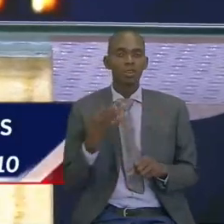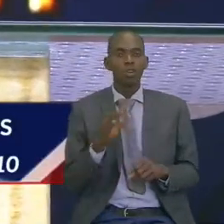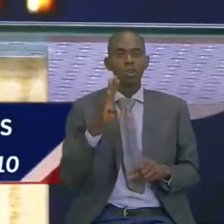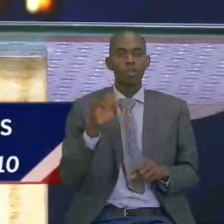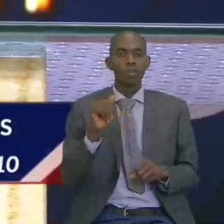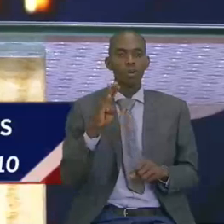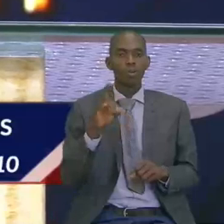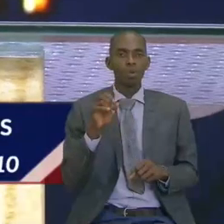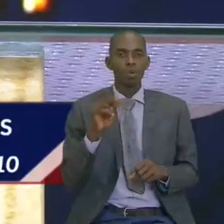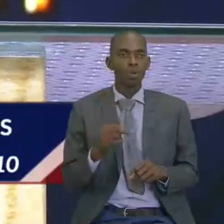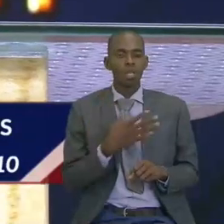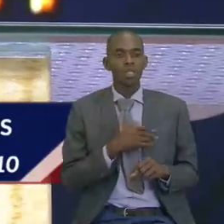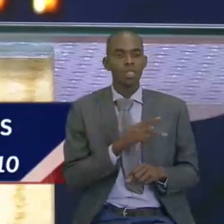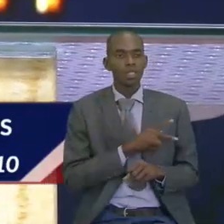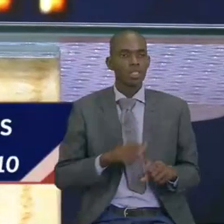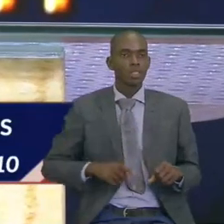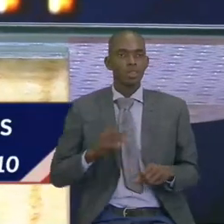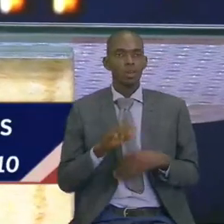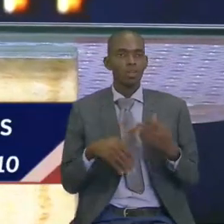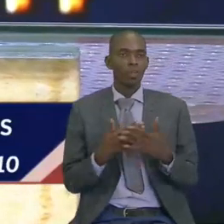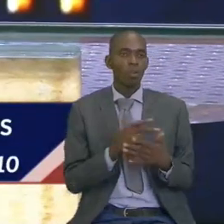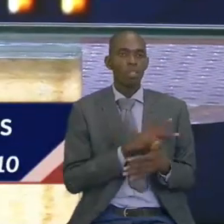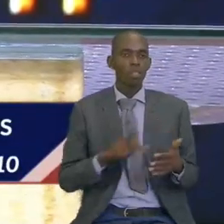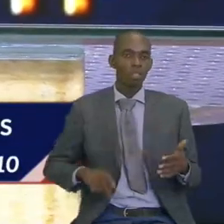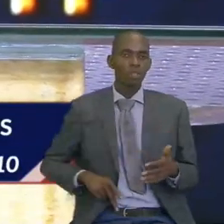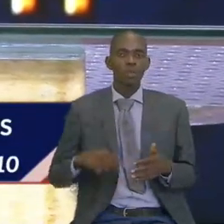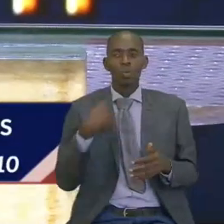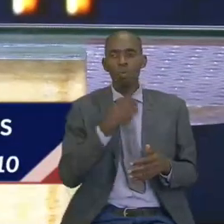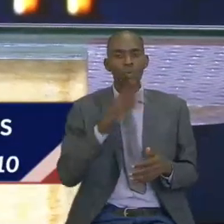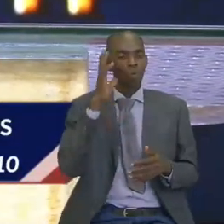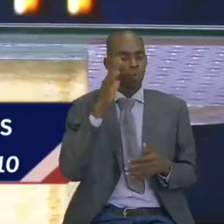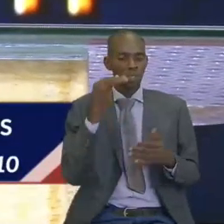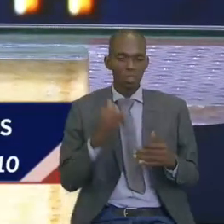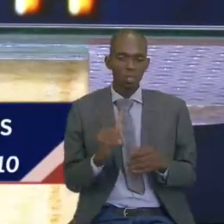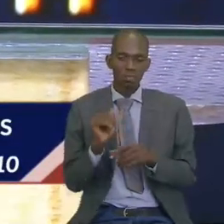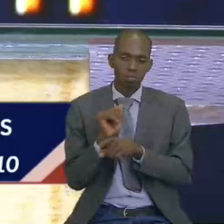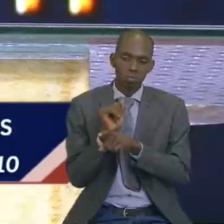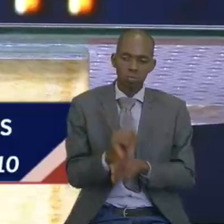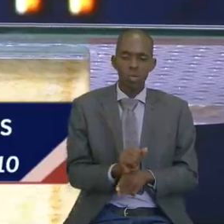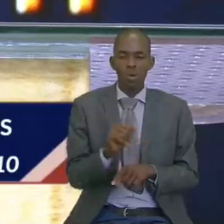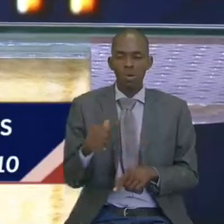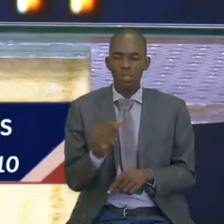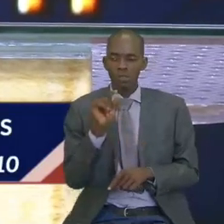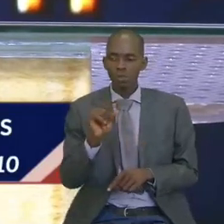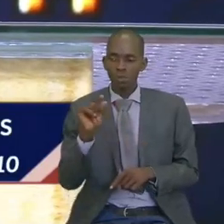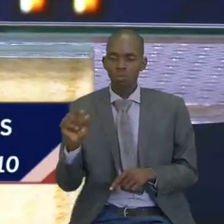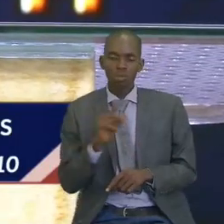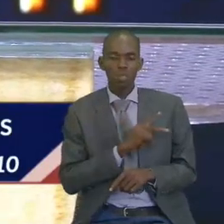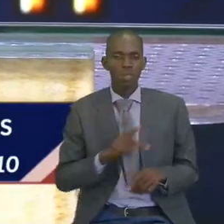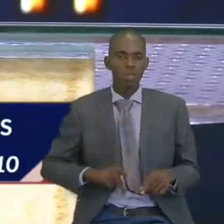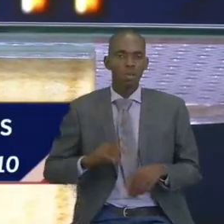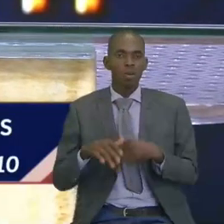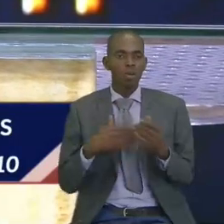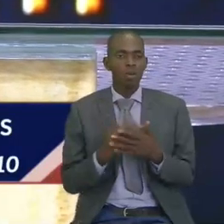de Babylone, le roi des rois, parce que lui, il va asservir les petits royaumes et